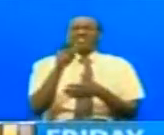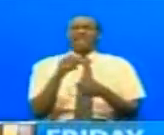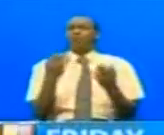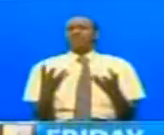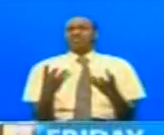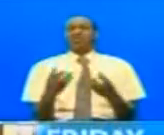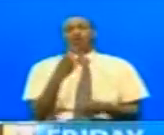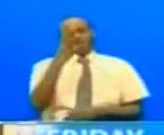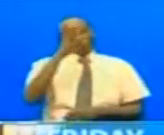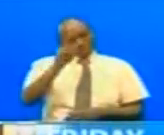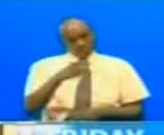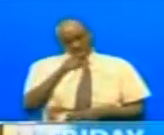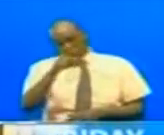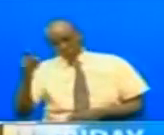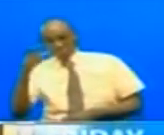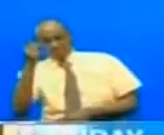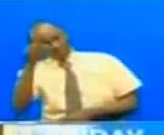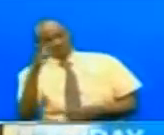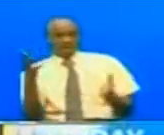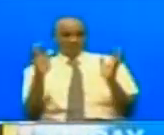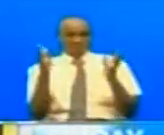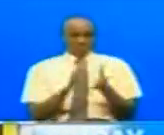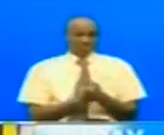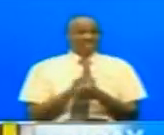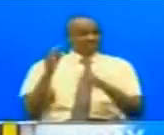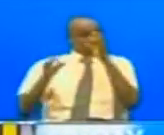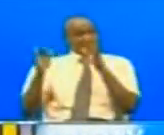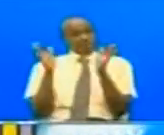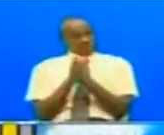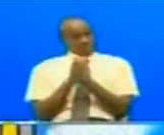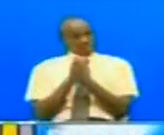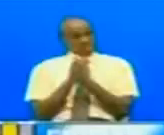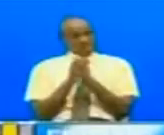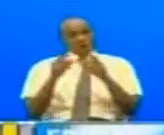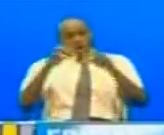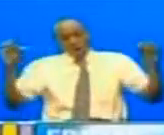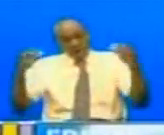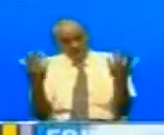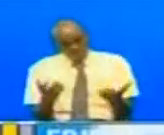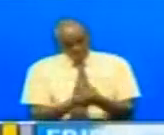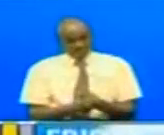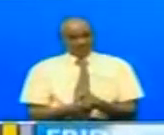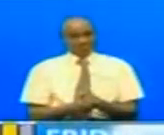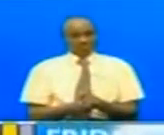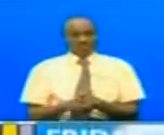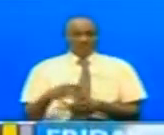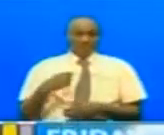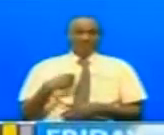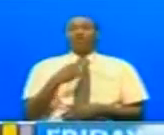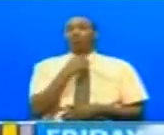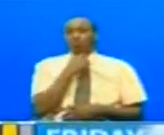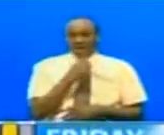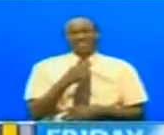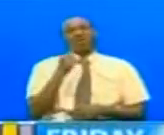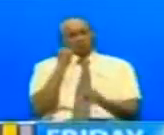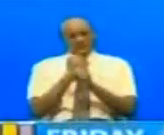Hii nalipisha 4,000 to 5,000. Mm-hmm. Inalingana na urefu. Mimi naweza taka omba, naweza omba kazi